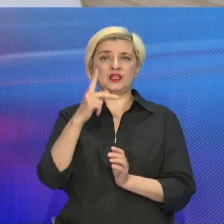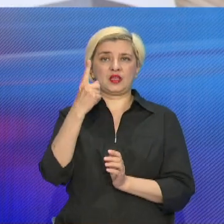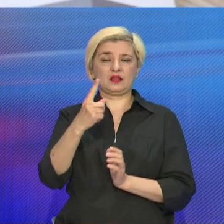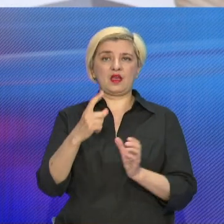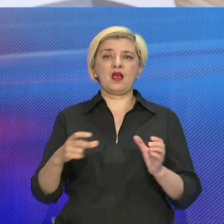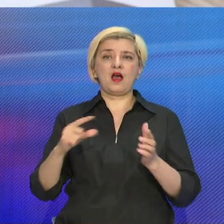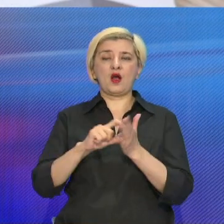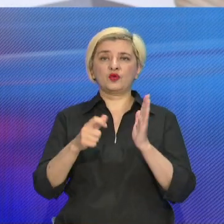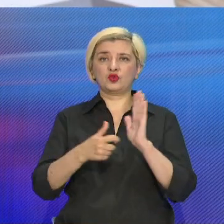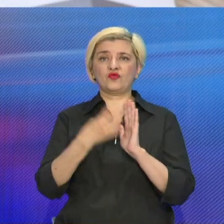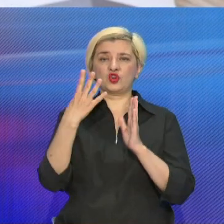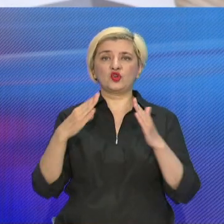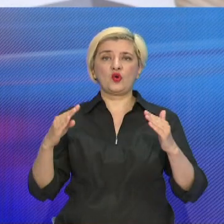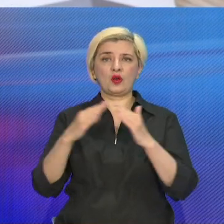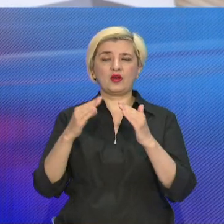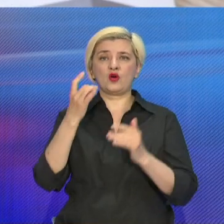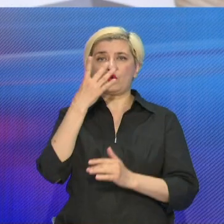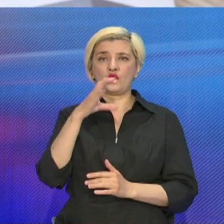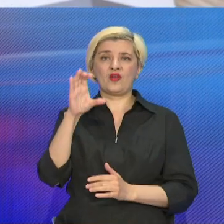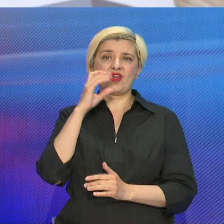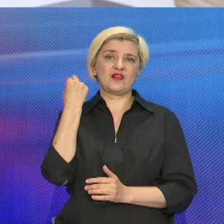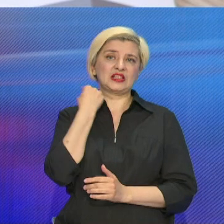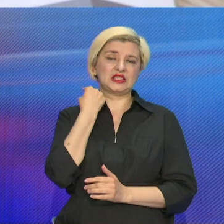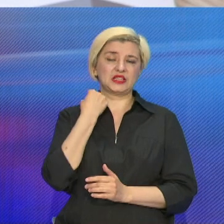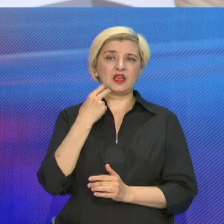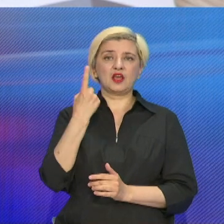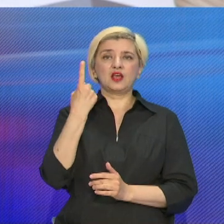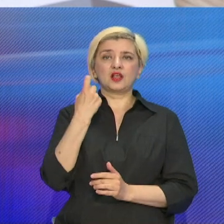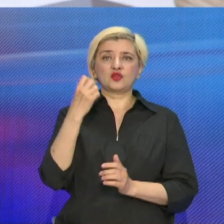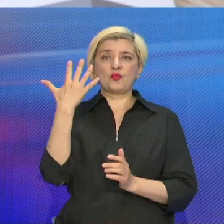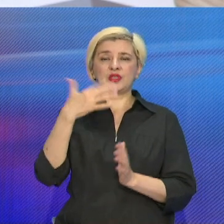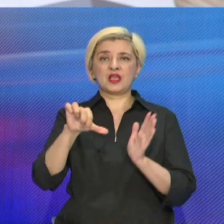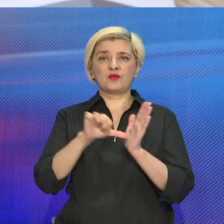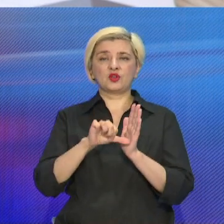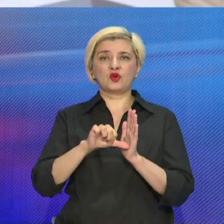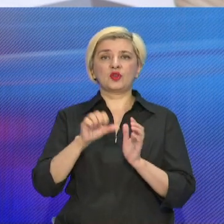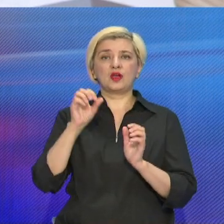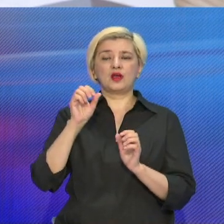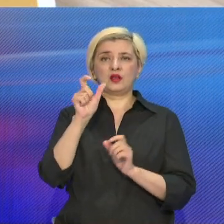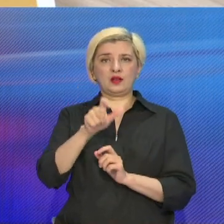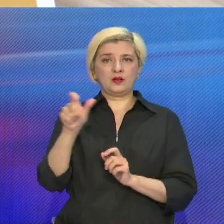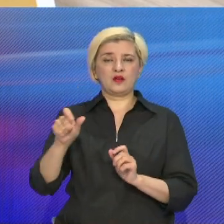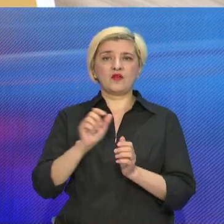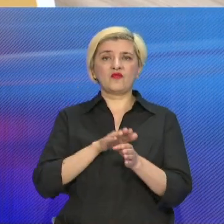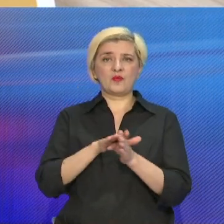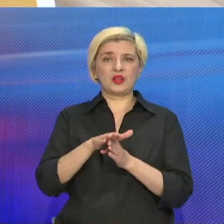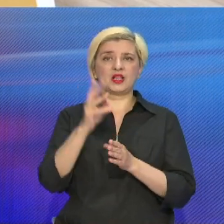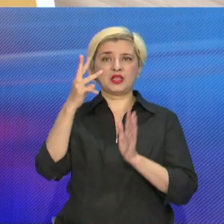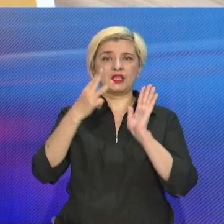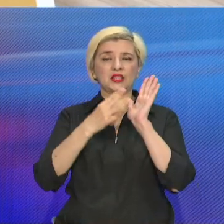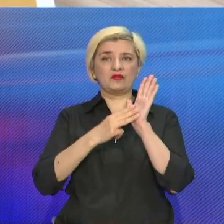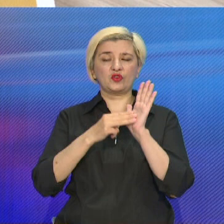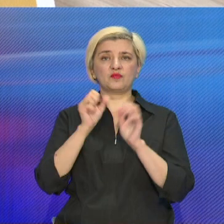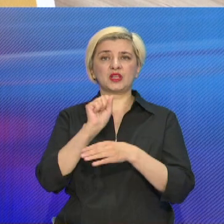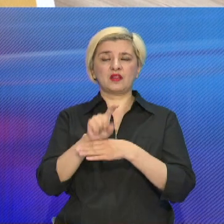корпусах навучальных установ Гродно, Волковыска и Лиды. За 150 хвилин абитуриентам необходимо было выполнить 38 заданий.